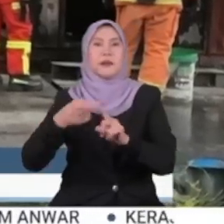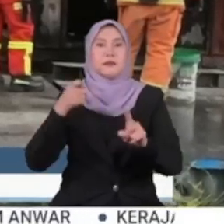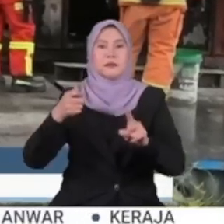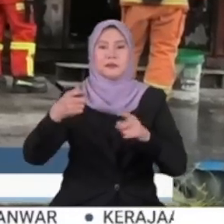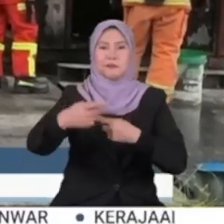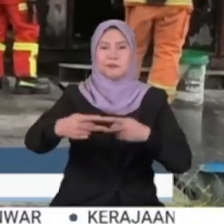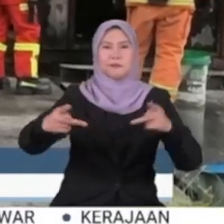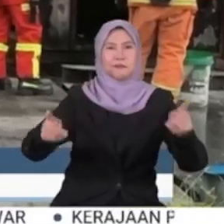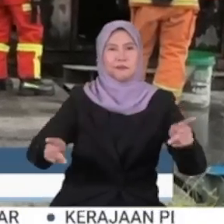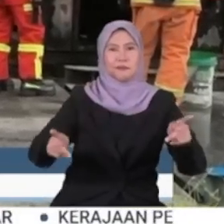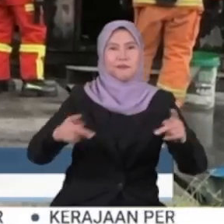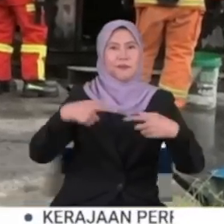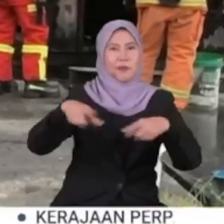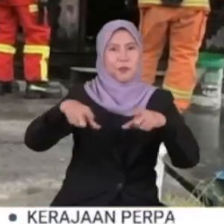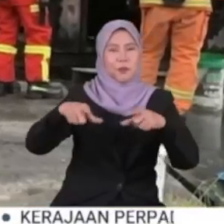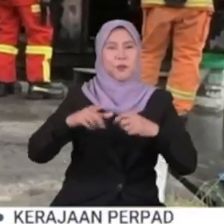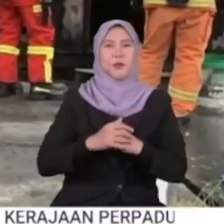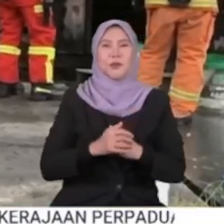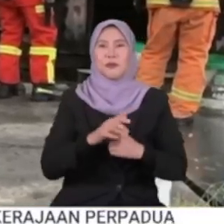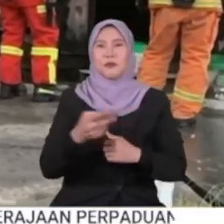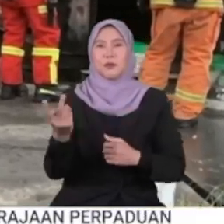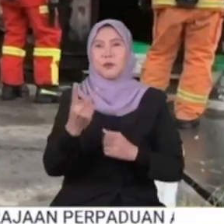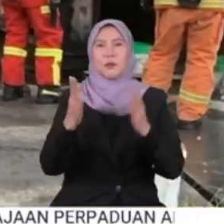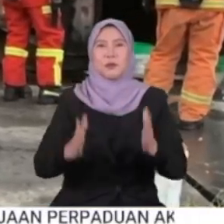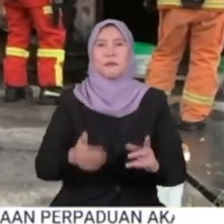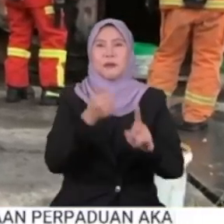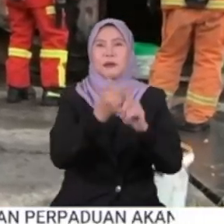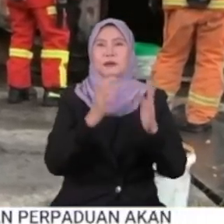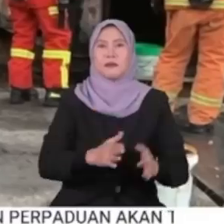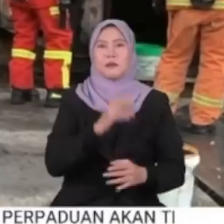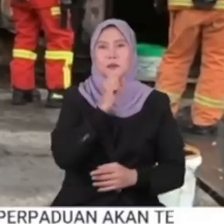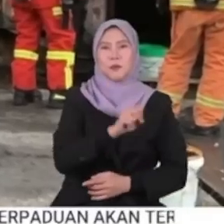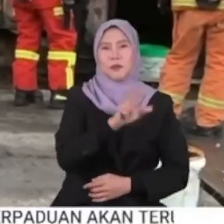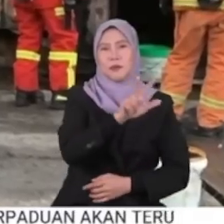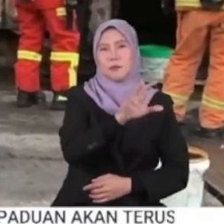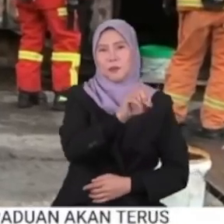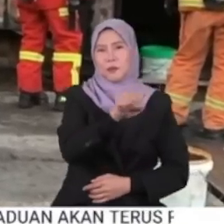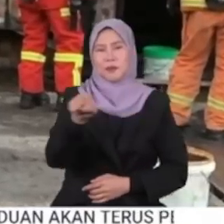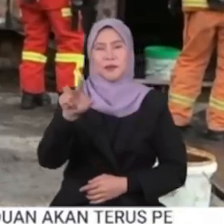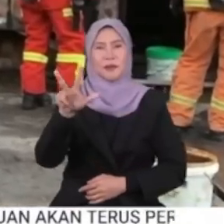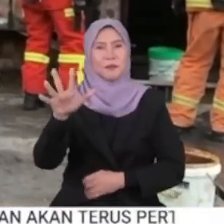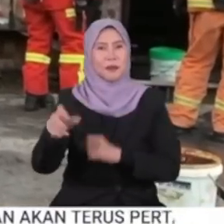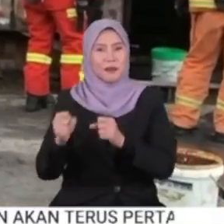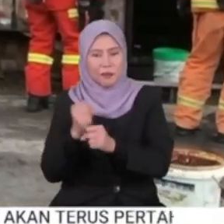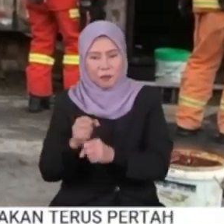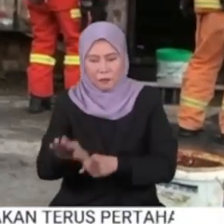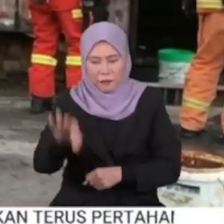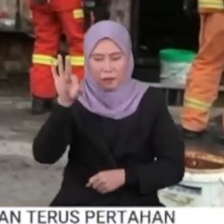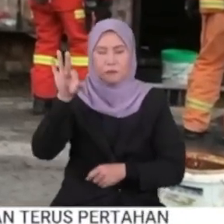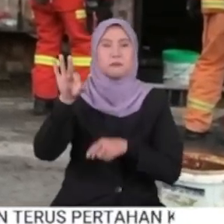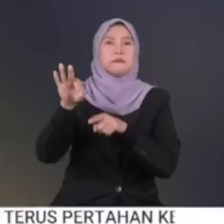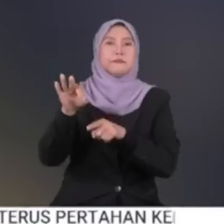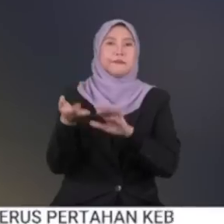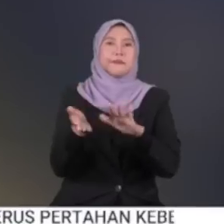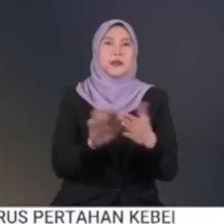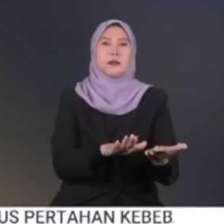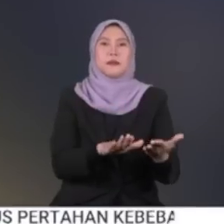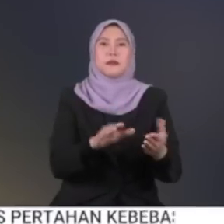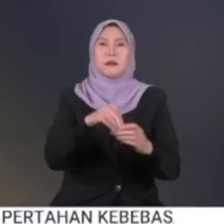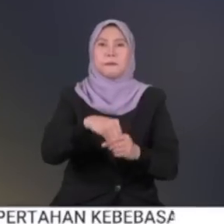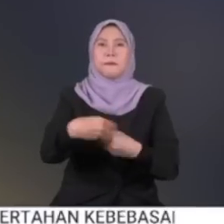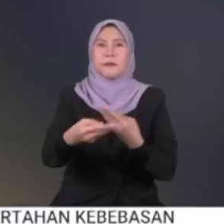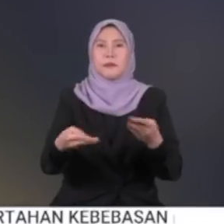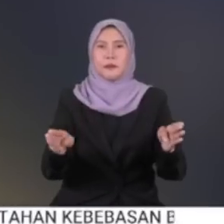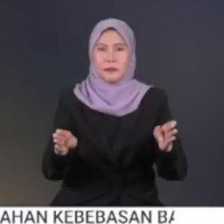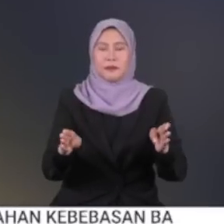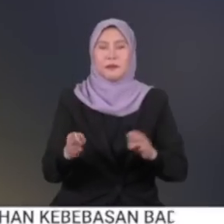kontena. Kedua-dua mangsa masing-masing berumur 30 dan 35 tahun telah ditemukan meninggal dunia di dalam bilik